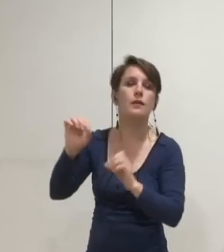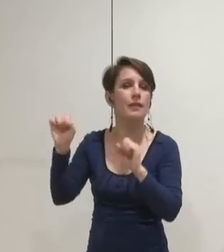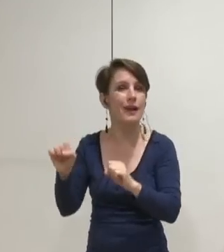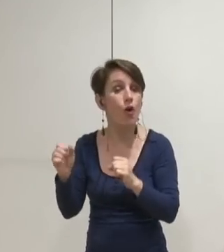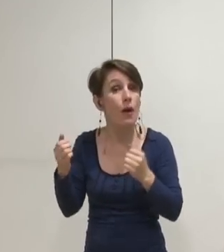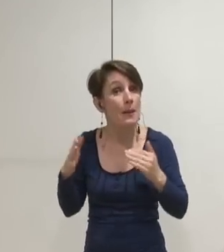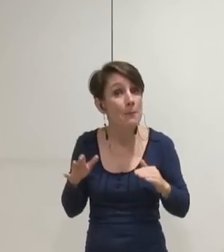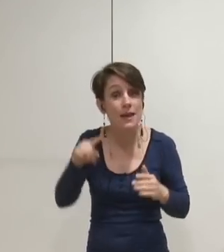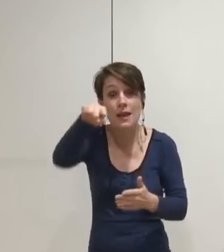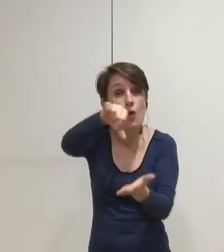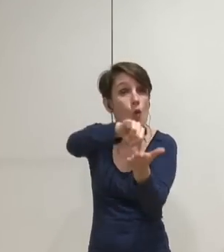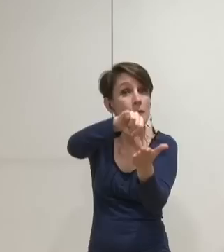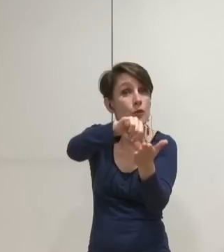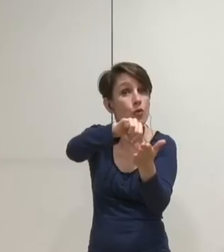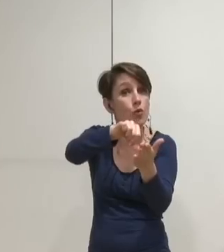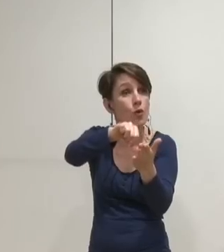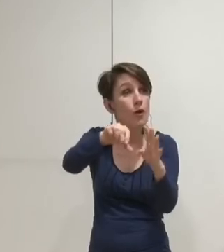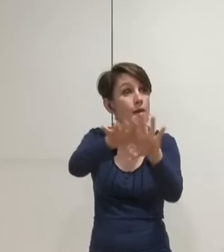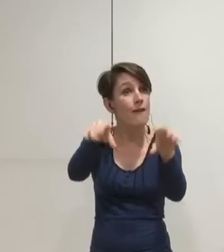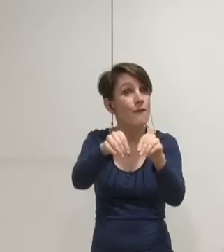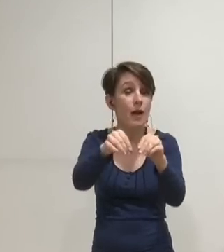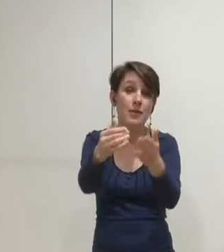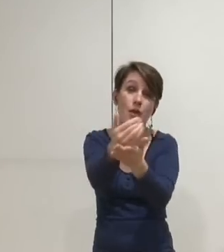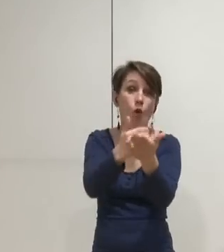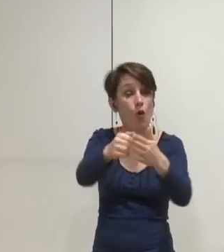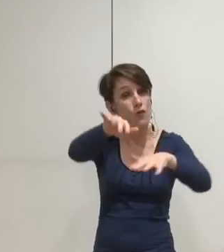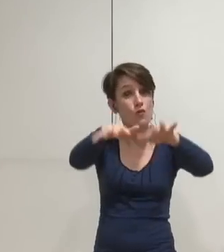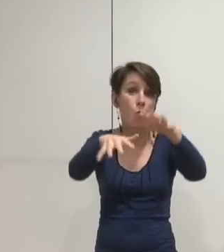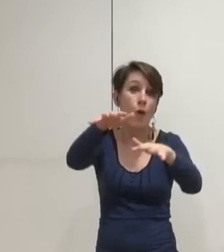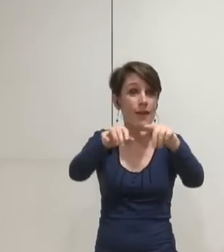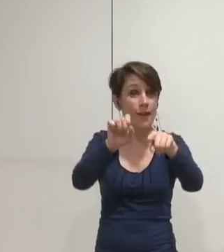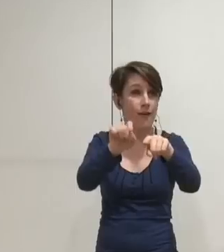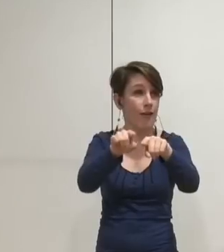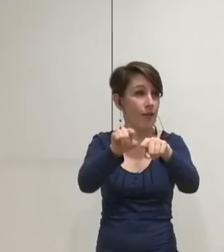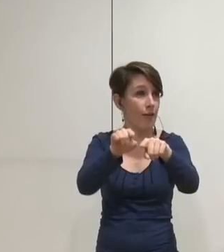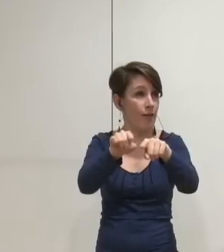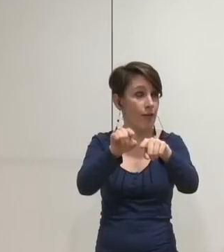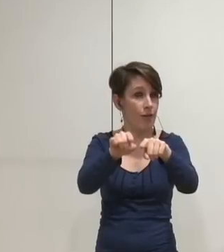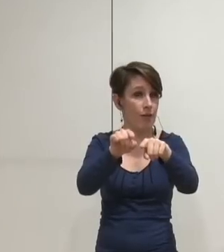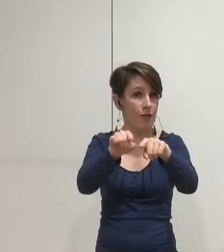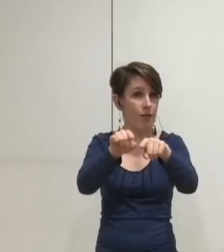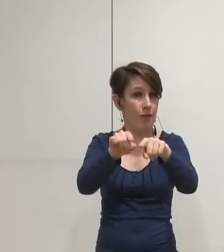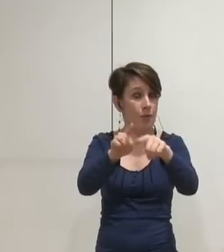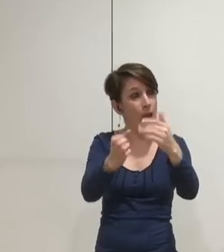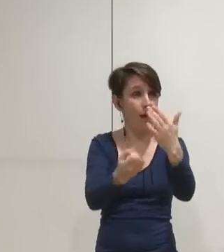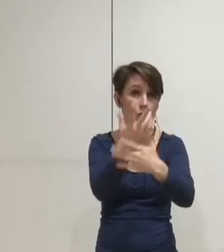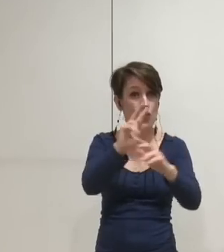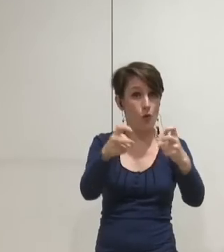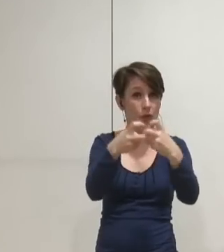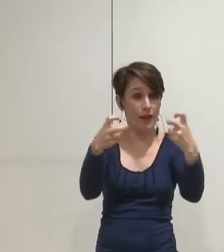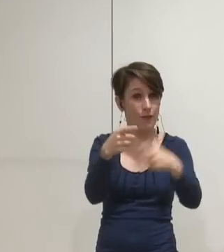détail les amendements au dispositifs au tarifs que vous mettez en